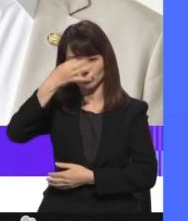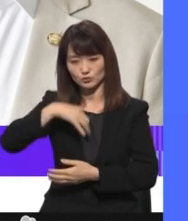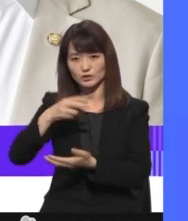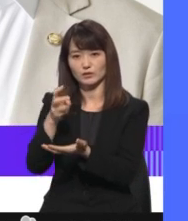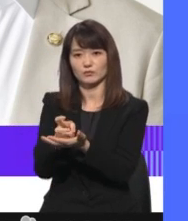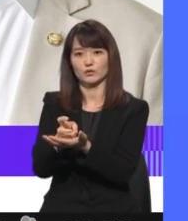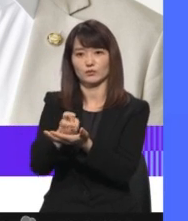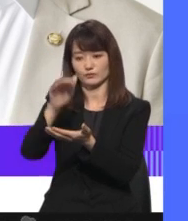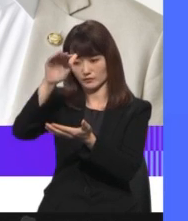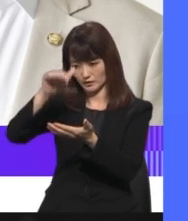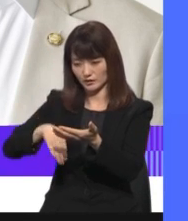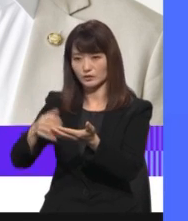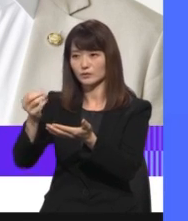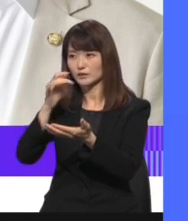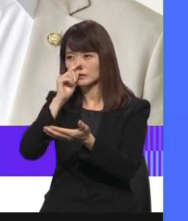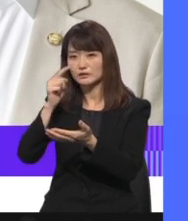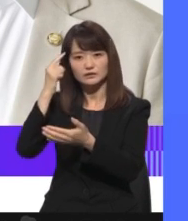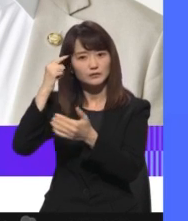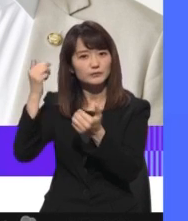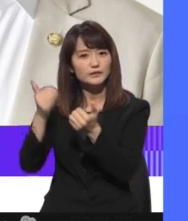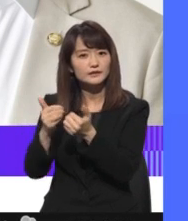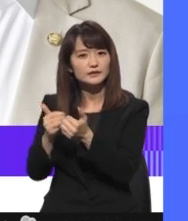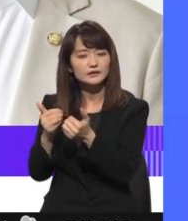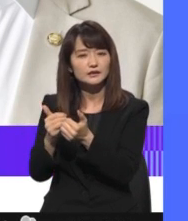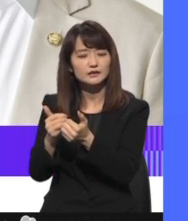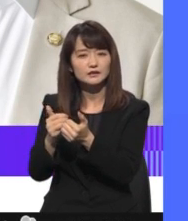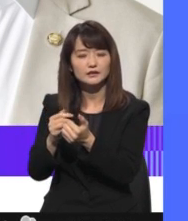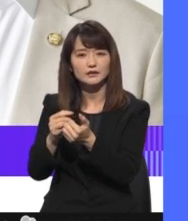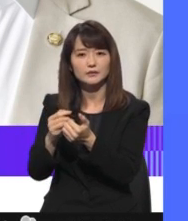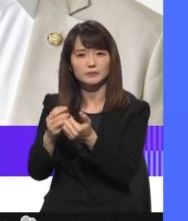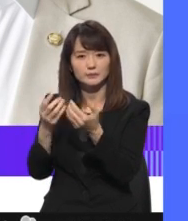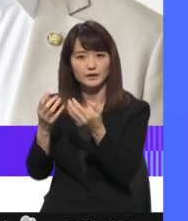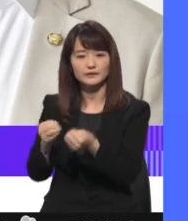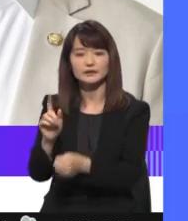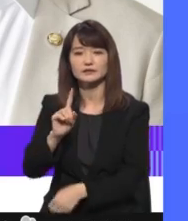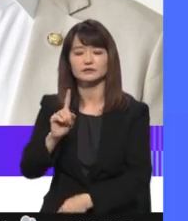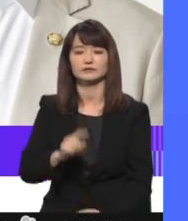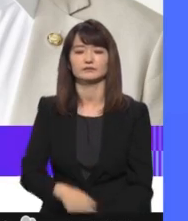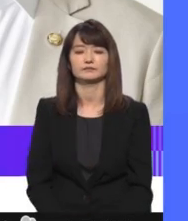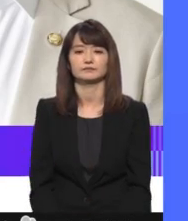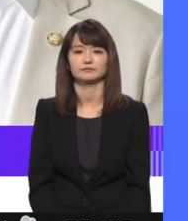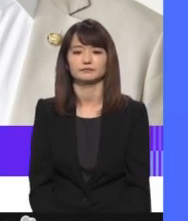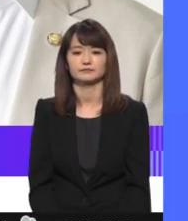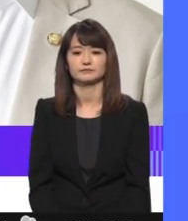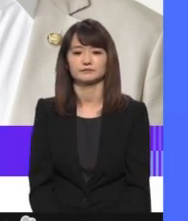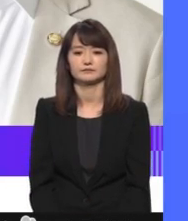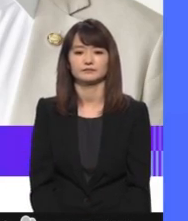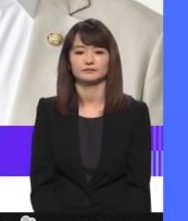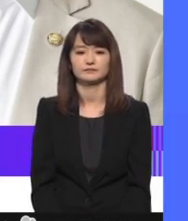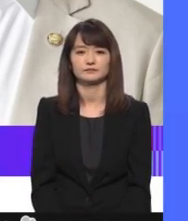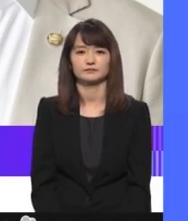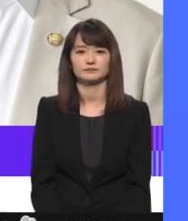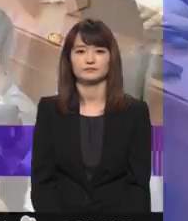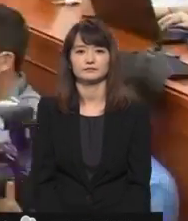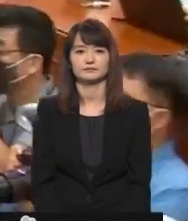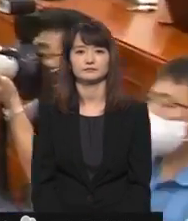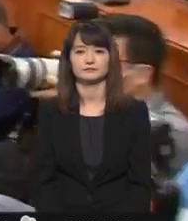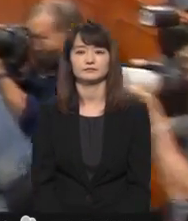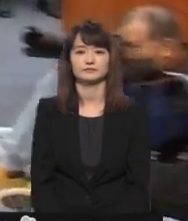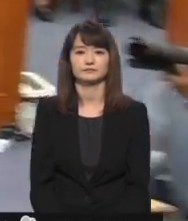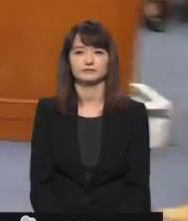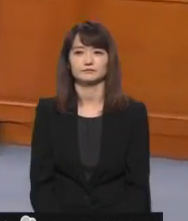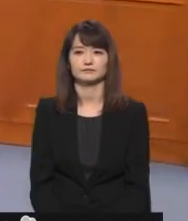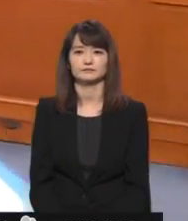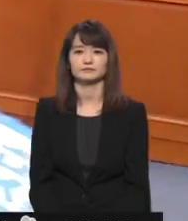이거 에 대한 반대 의견이 많았다 는 해석도 있습니다 여기에 대해서는 어떻게 보시는지요 뭐 사실 오히려 다른 양건 들이